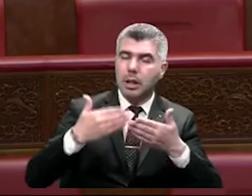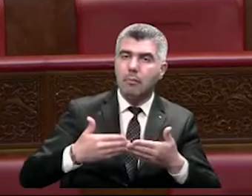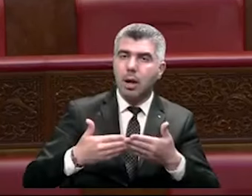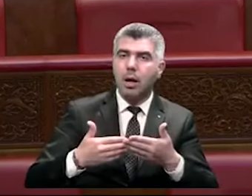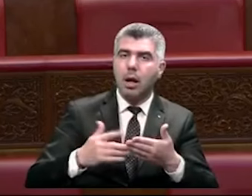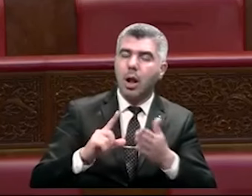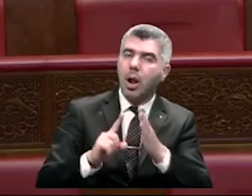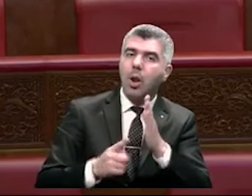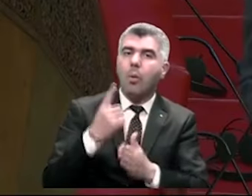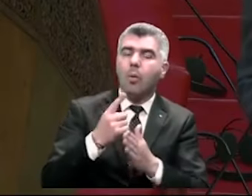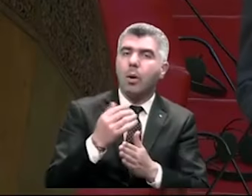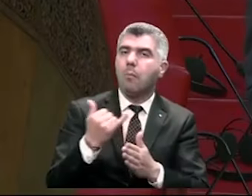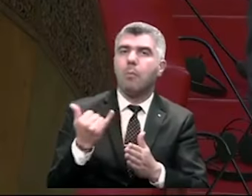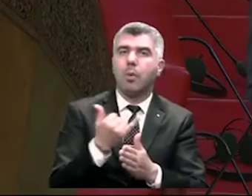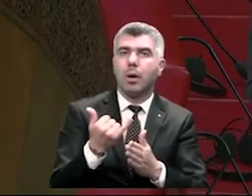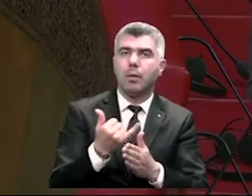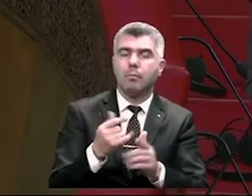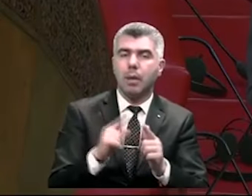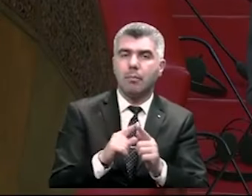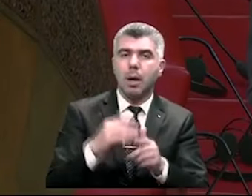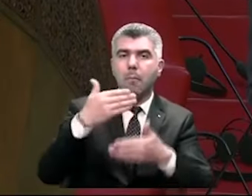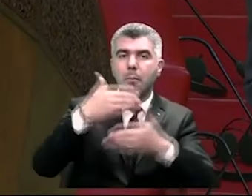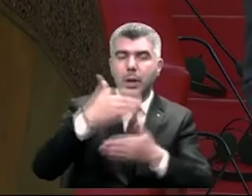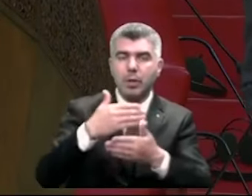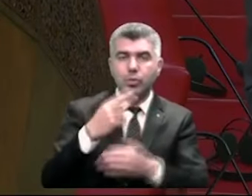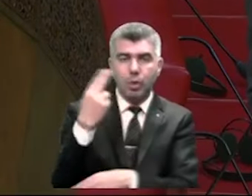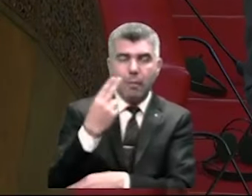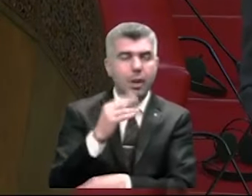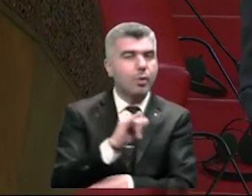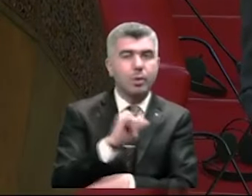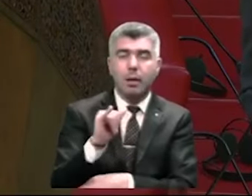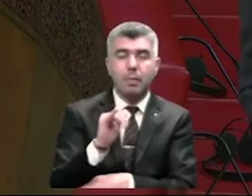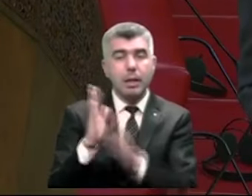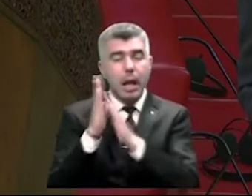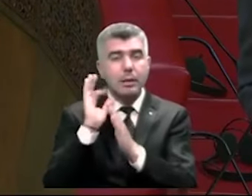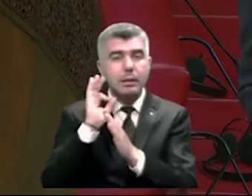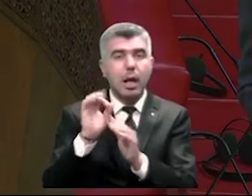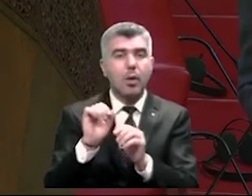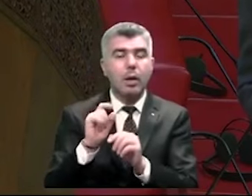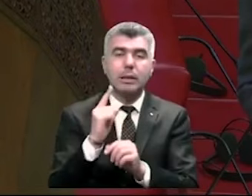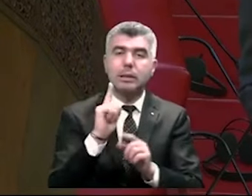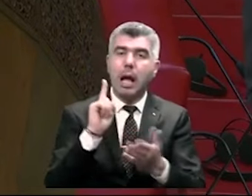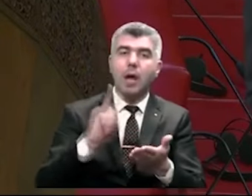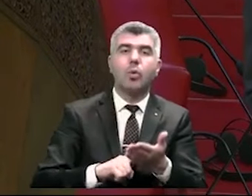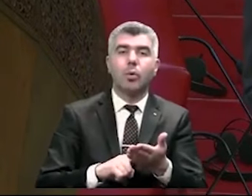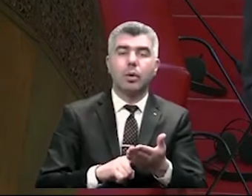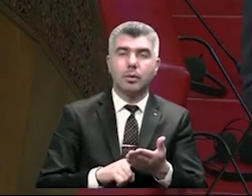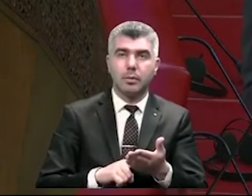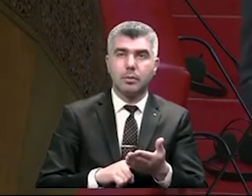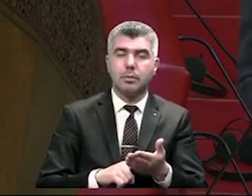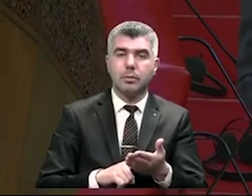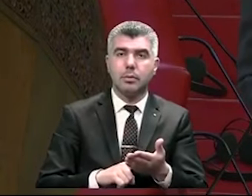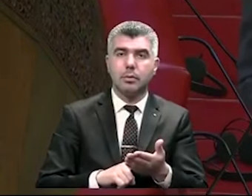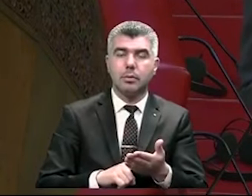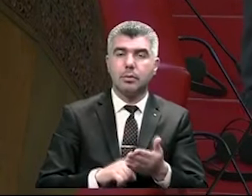الحل الحل ماشي هي الانويه الجمعيه تظن بان هذا العداله